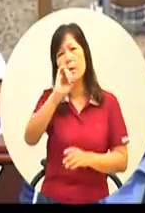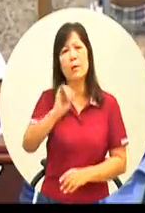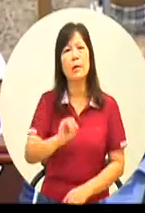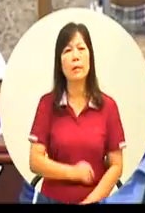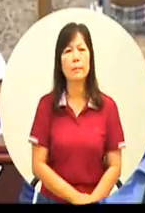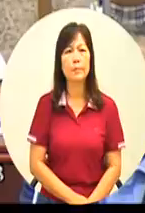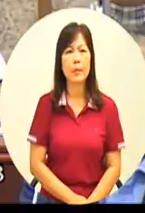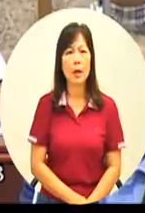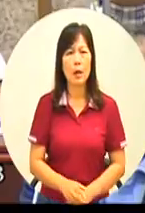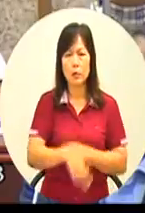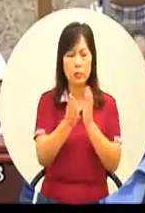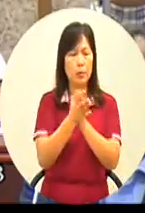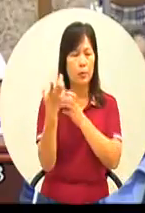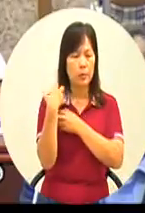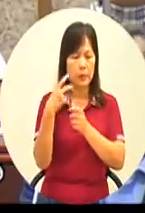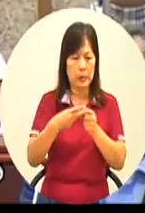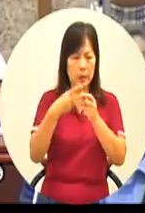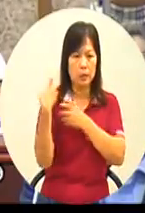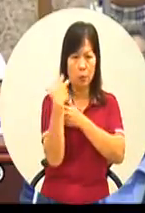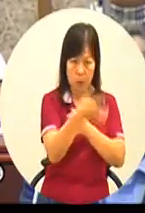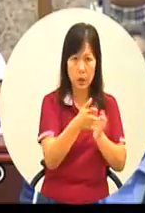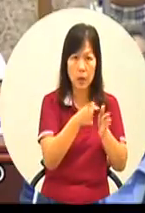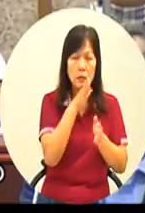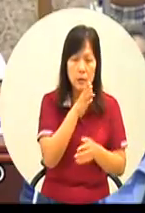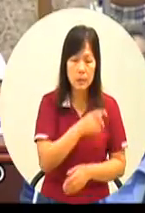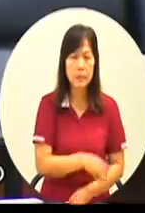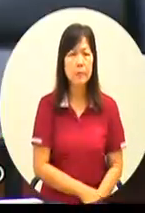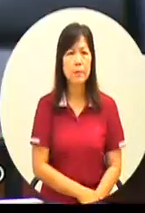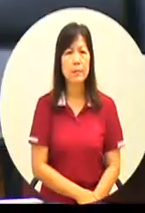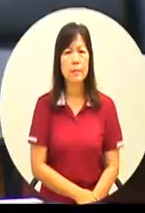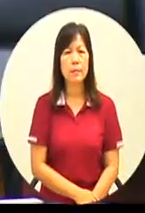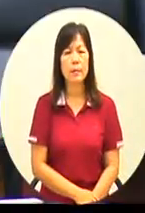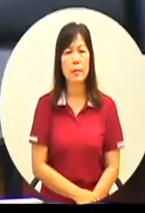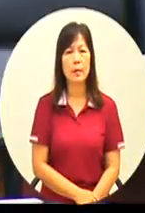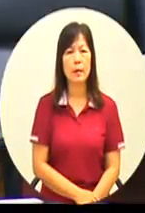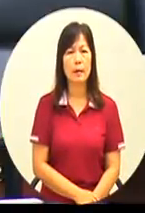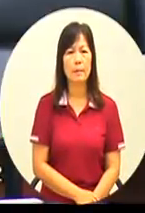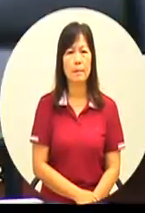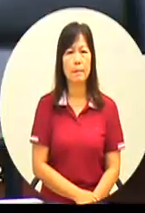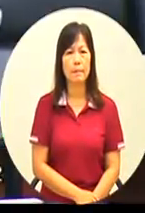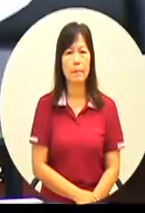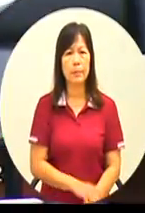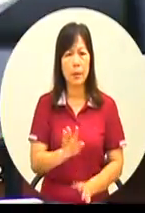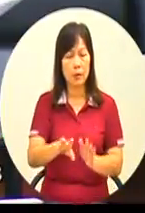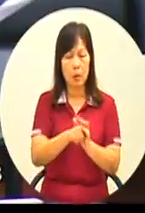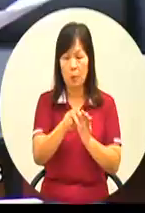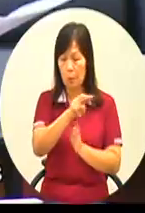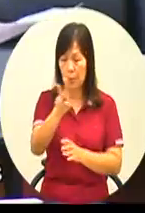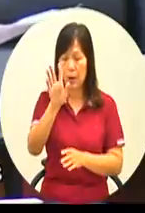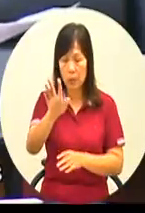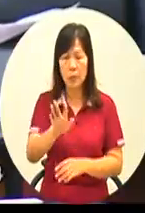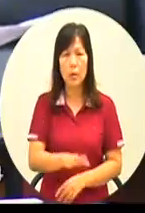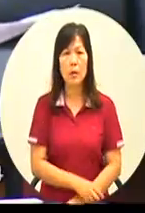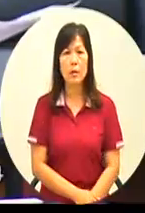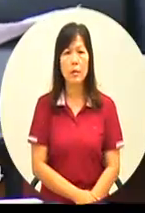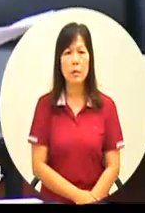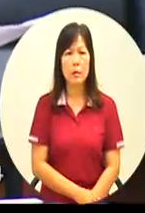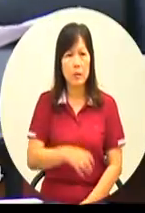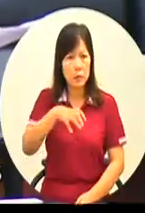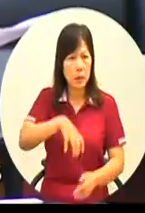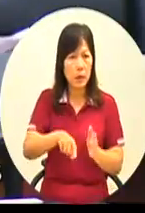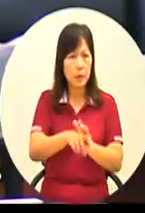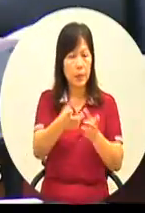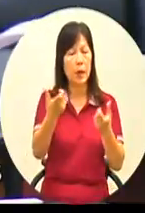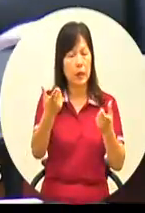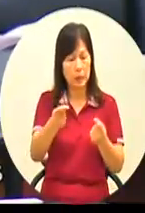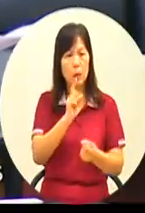二审全部交给他吗？ 是的。 好， 对 ，OK， 谢谢。那我们就可以看到哦，其实在这个里头，你已经也